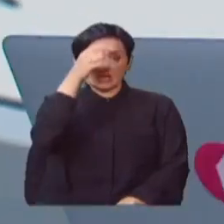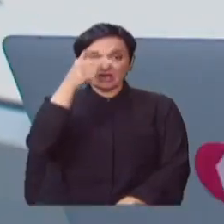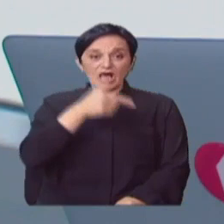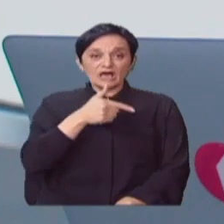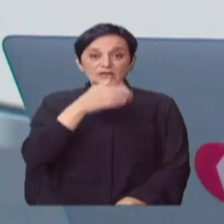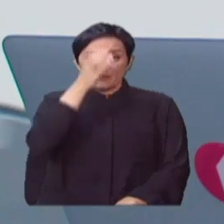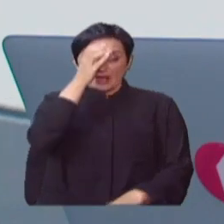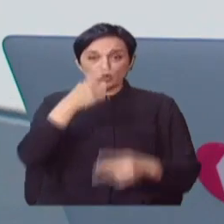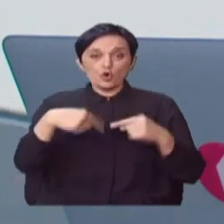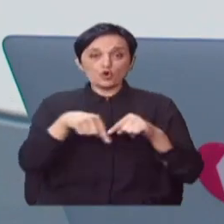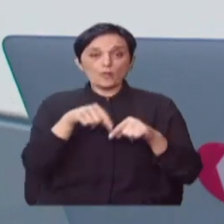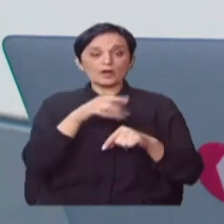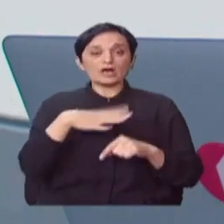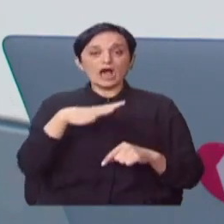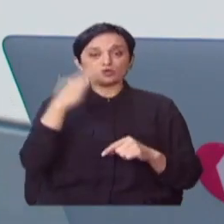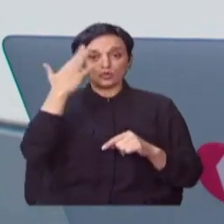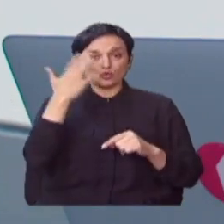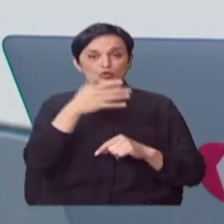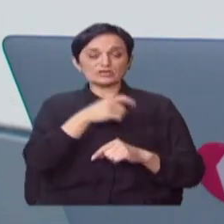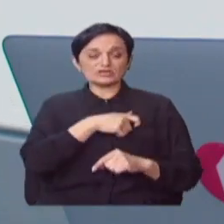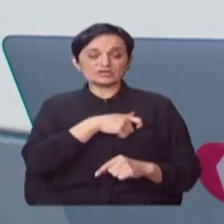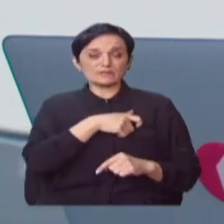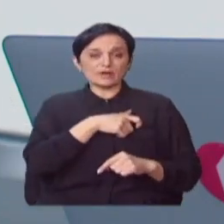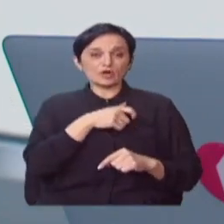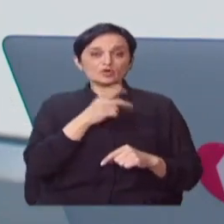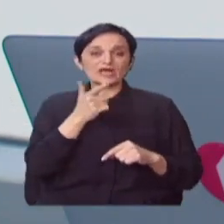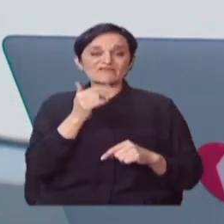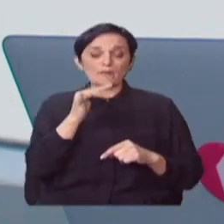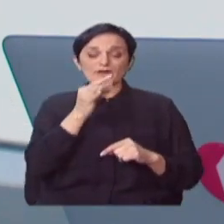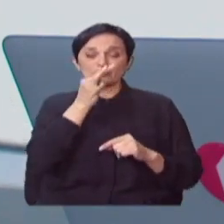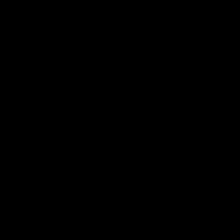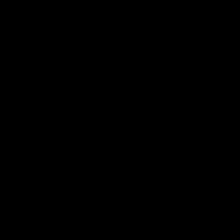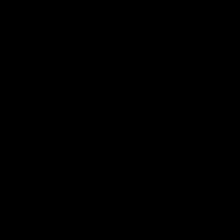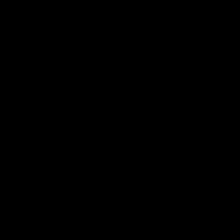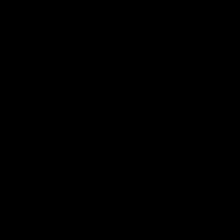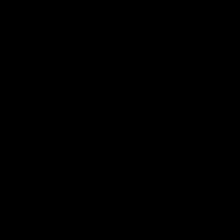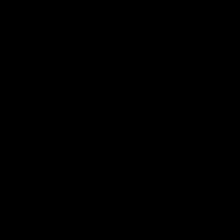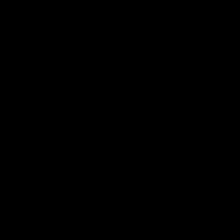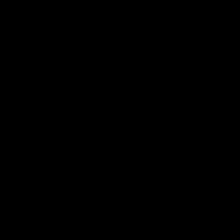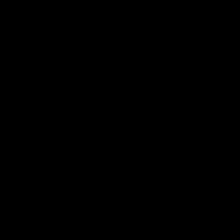მეცნიერების კომიტეტის თავმჯდომარე, პარტია ქართული ოცნების წევრი, დეპუტატი გივი მიქანაძე, პასუხობდა მოამბის შეკითხვებს.